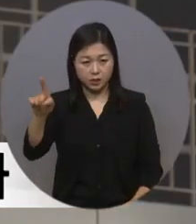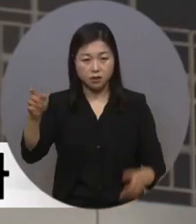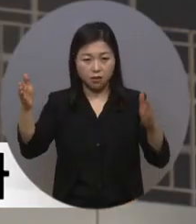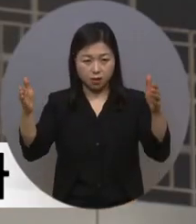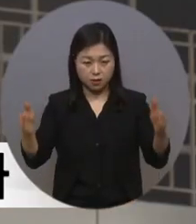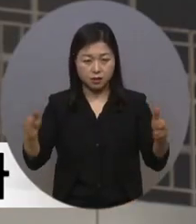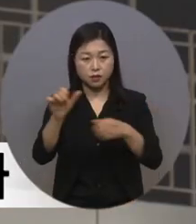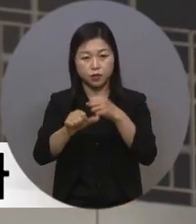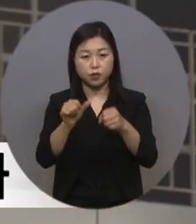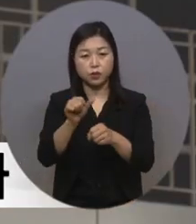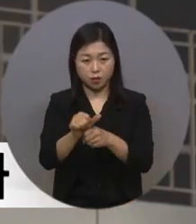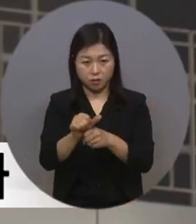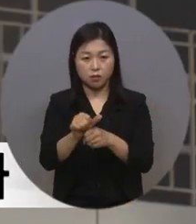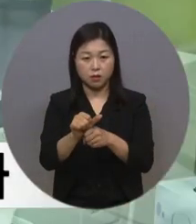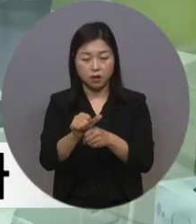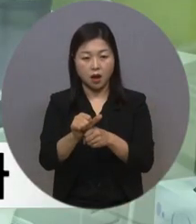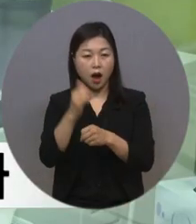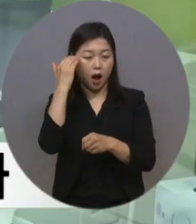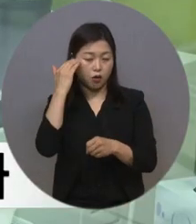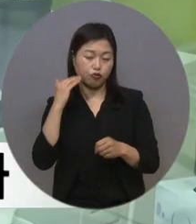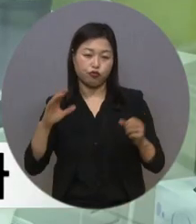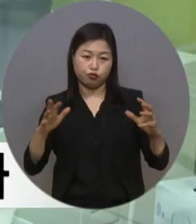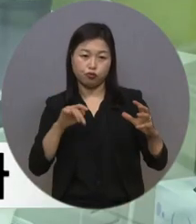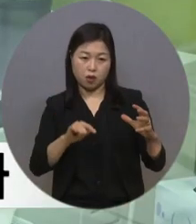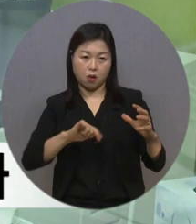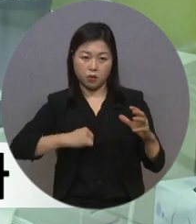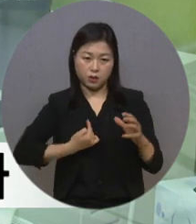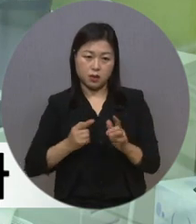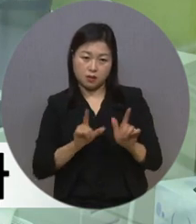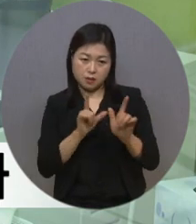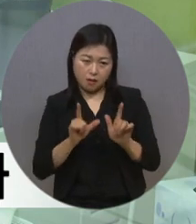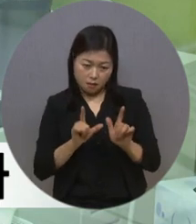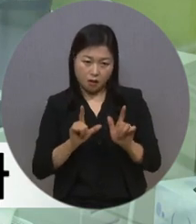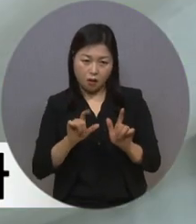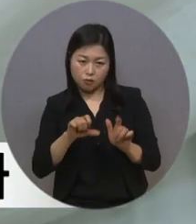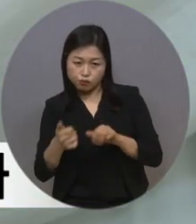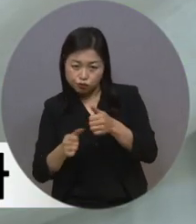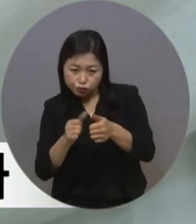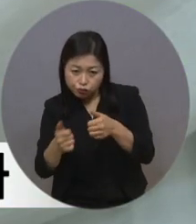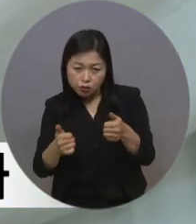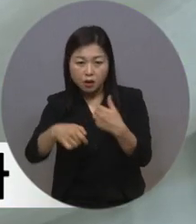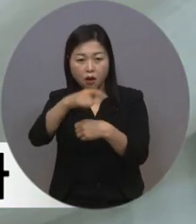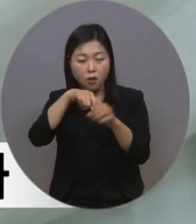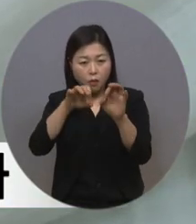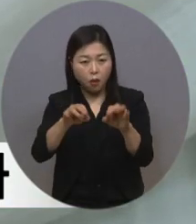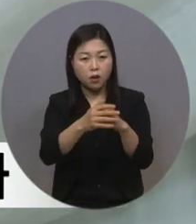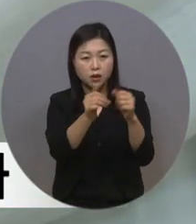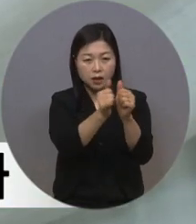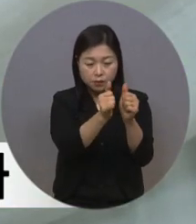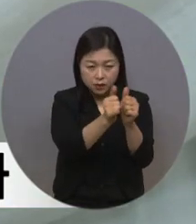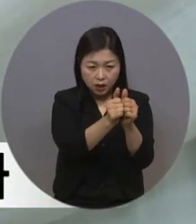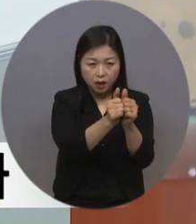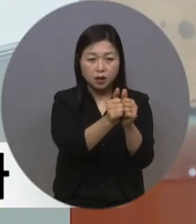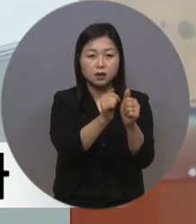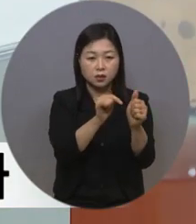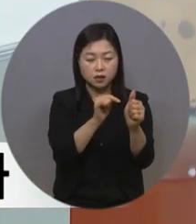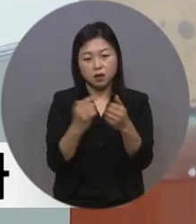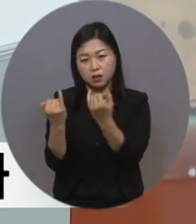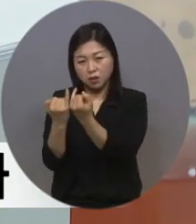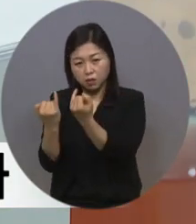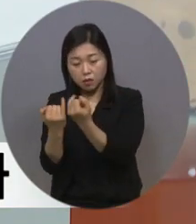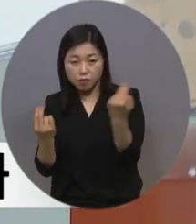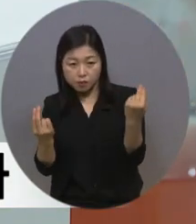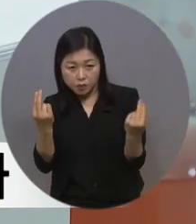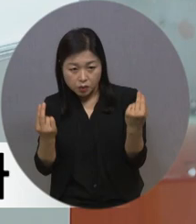2021년까지 5년간 우리나라에서 발생한 고독사 현황을 조사한 결과 매년 남성 고독사는 여성 고독사에